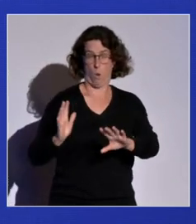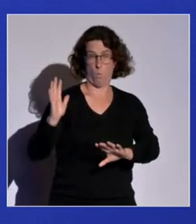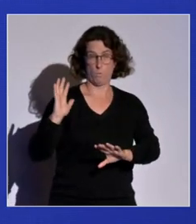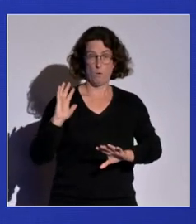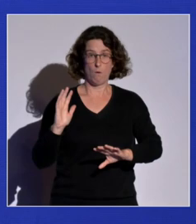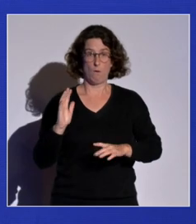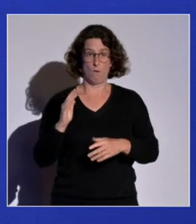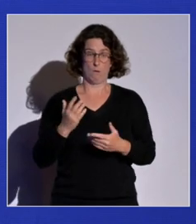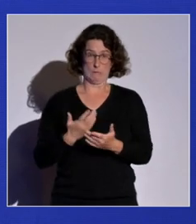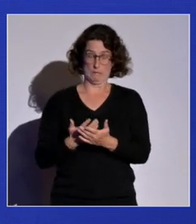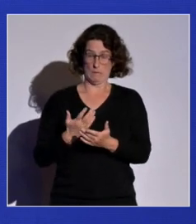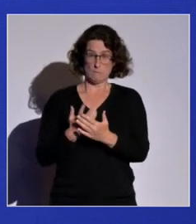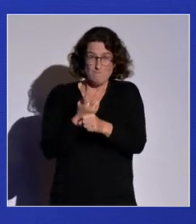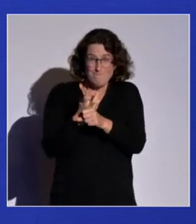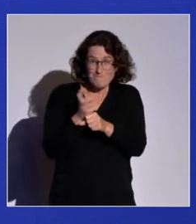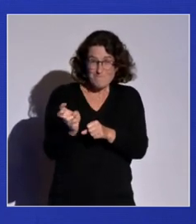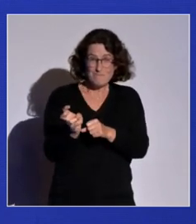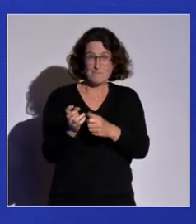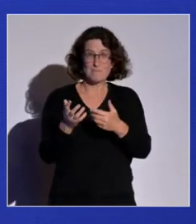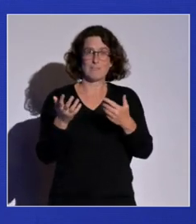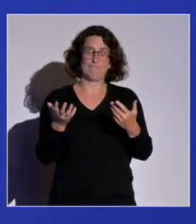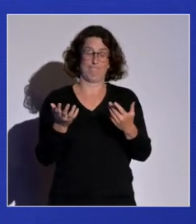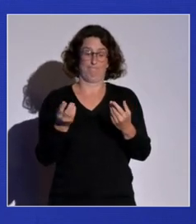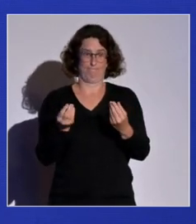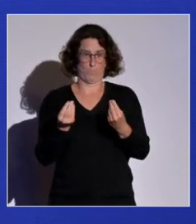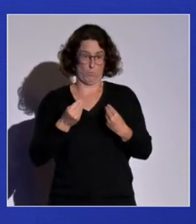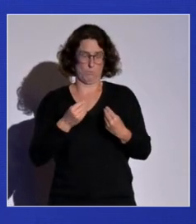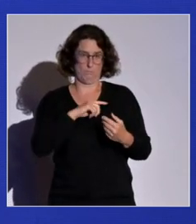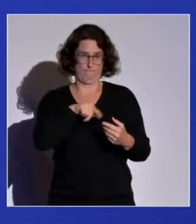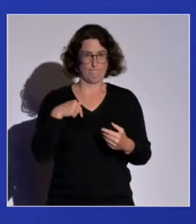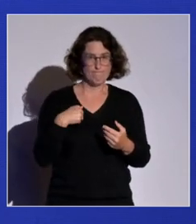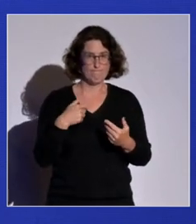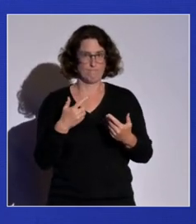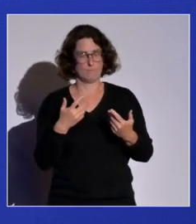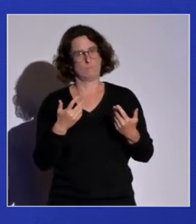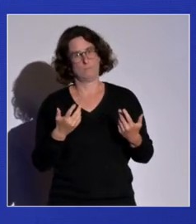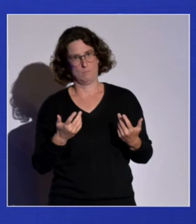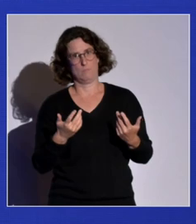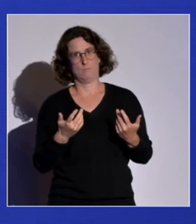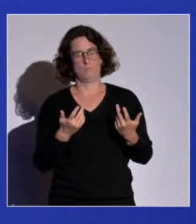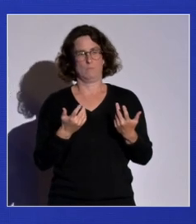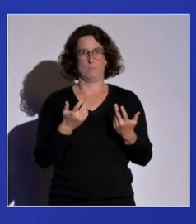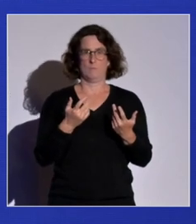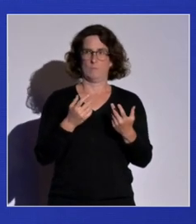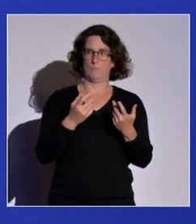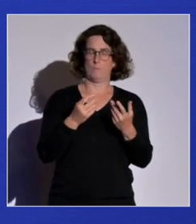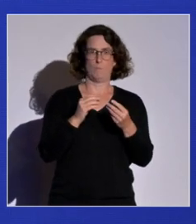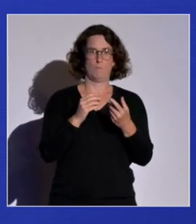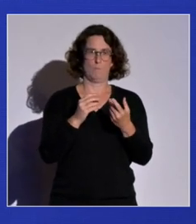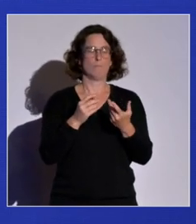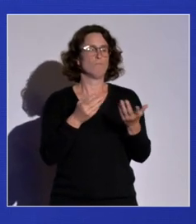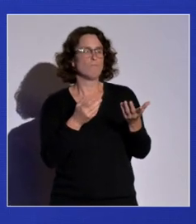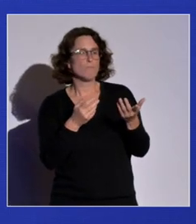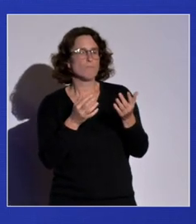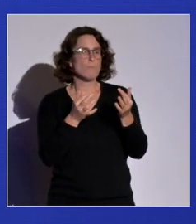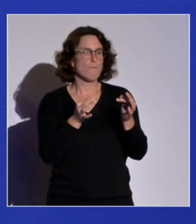Cette menace-là nous oblige à poser le problème. Alors, je ne reprends pas